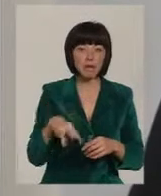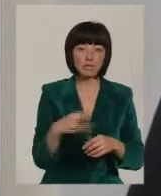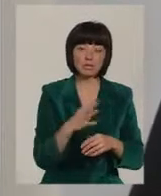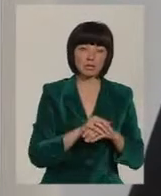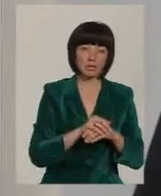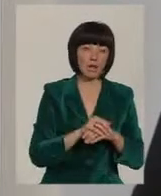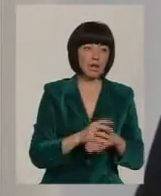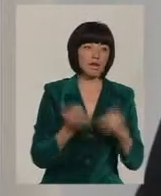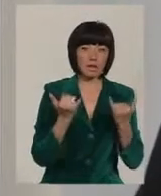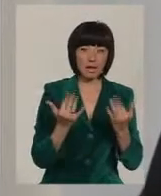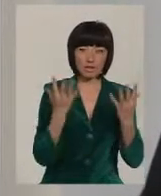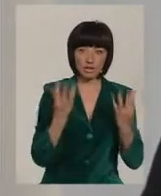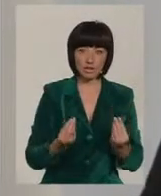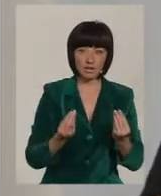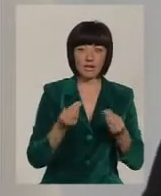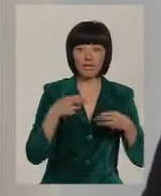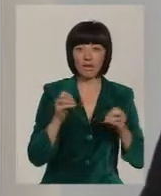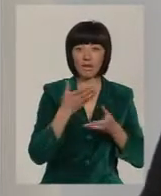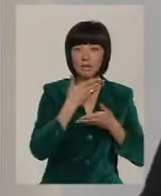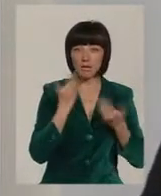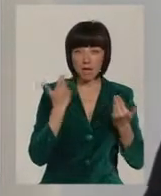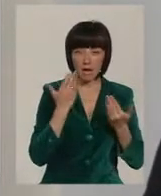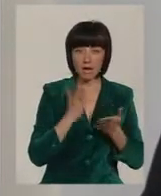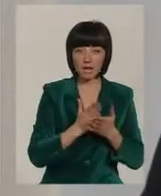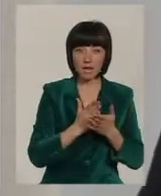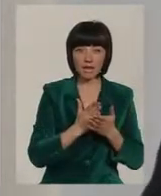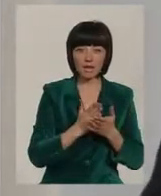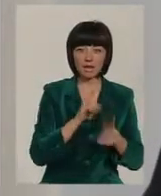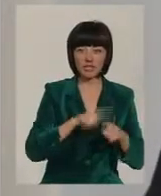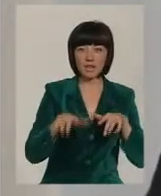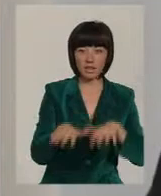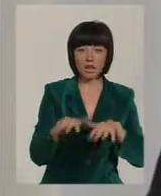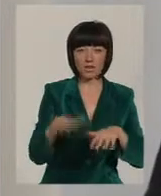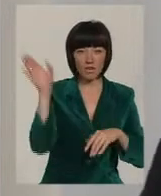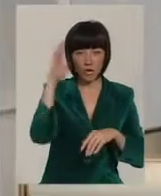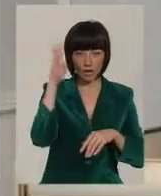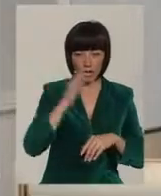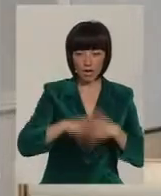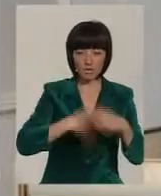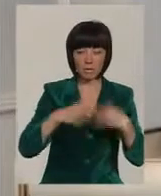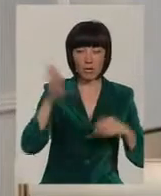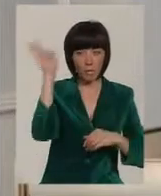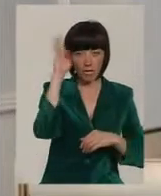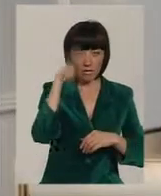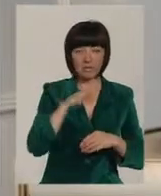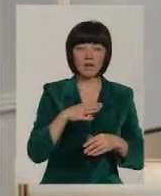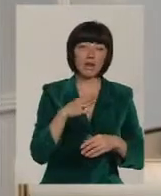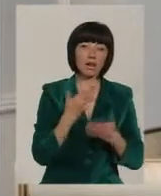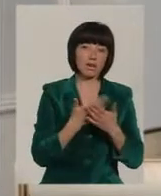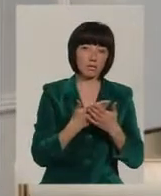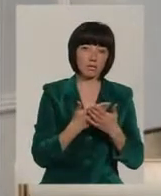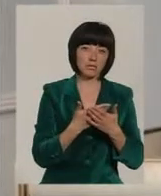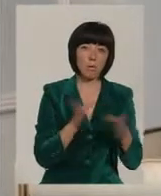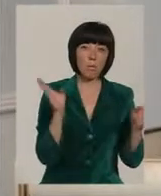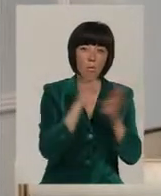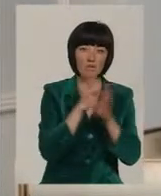на літр. На даний час, там, де немає льодового покриву і є швидка течія, вода переміщується з повітрям, кисень становить близько 4